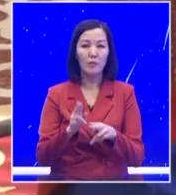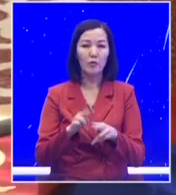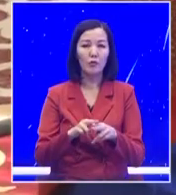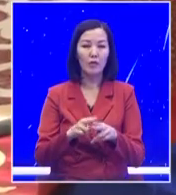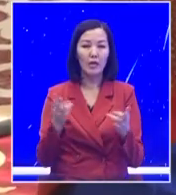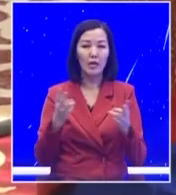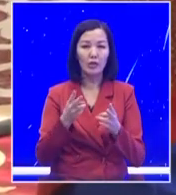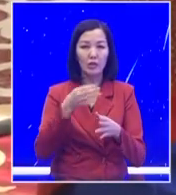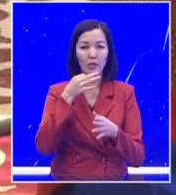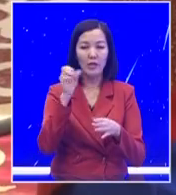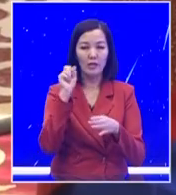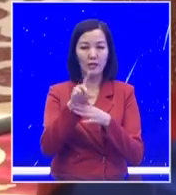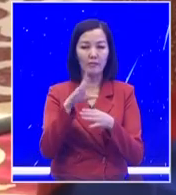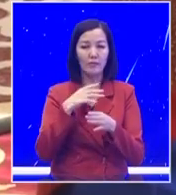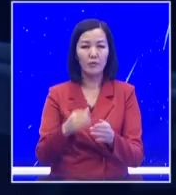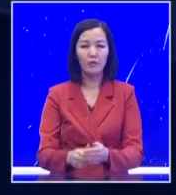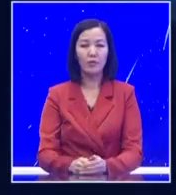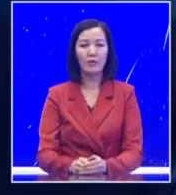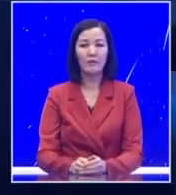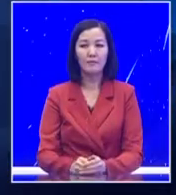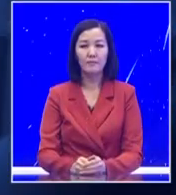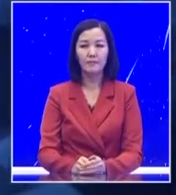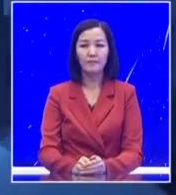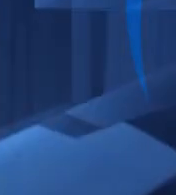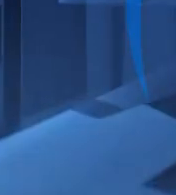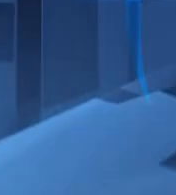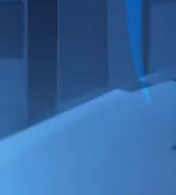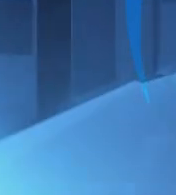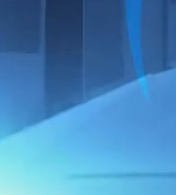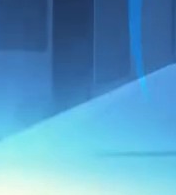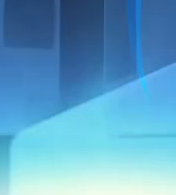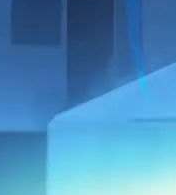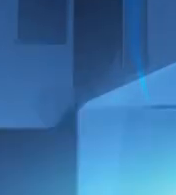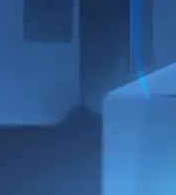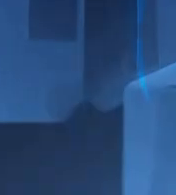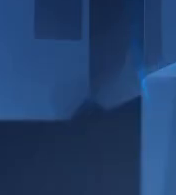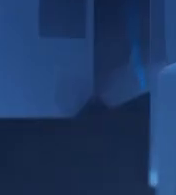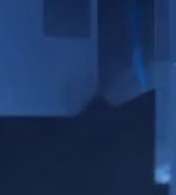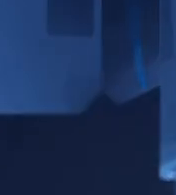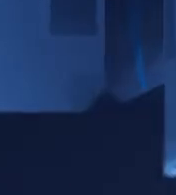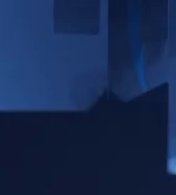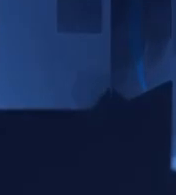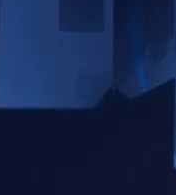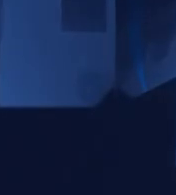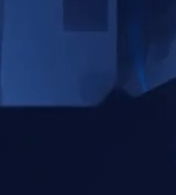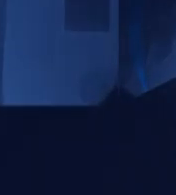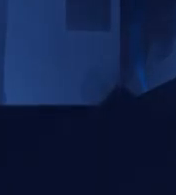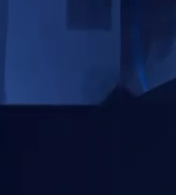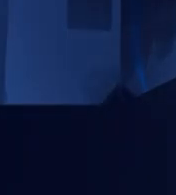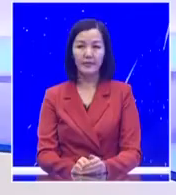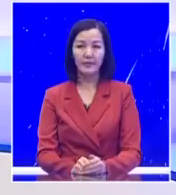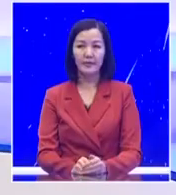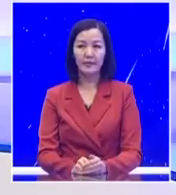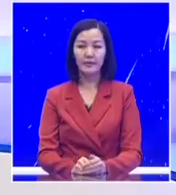тиісті орындарға тапсырма жүктеді. Елдана Серікбайқызы, Мади Байбосынов, Жетісу телеарнасы, Алакөл ауданынан.